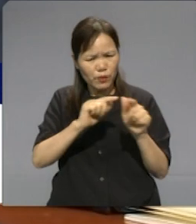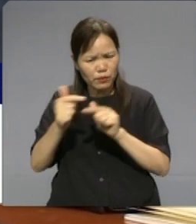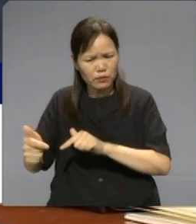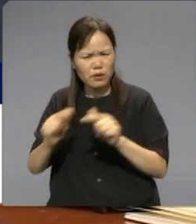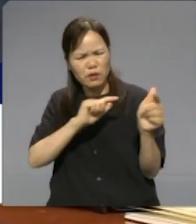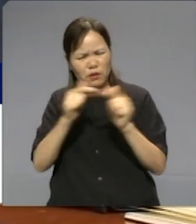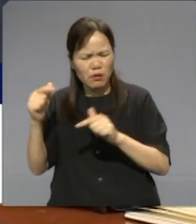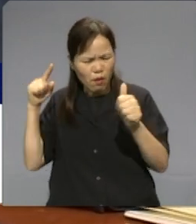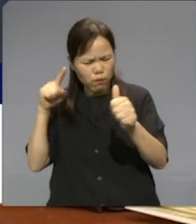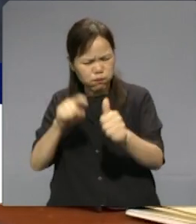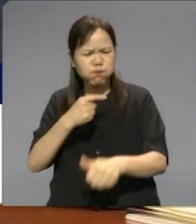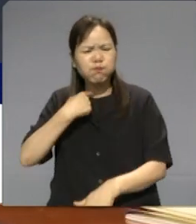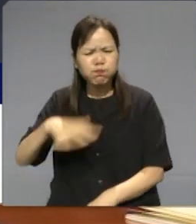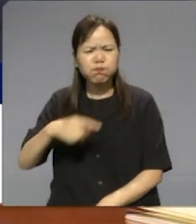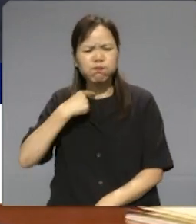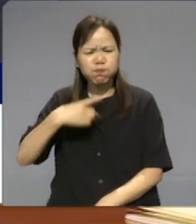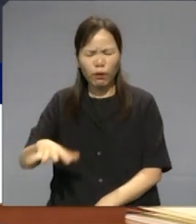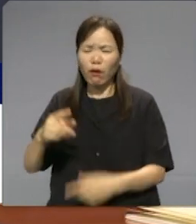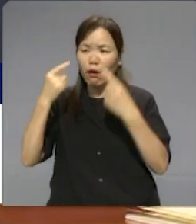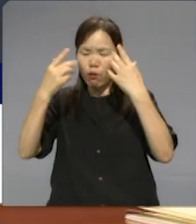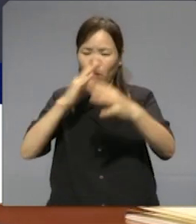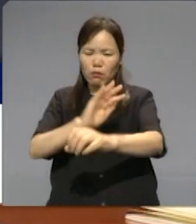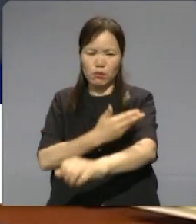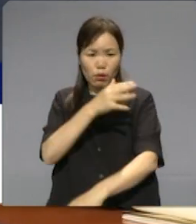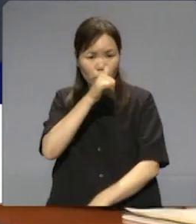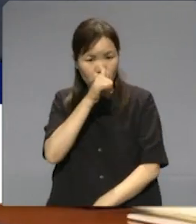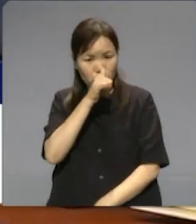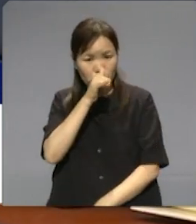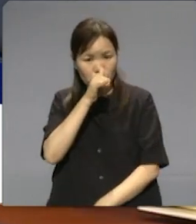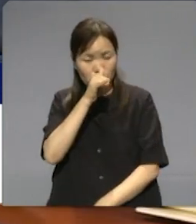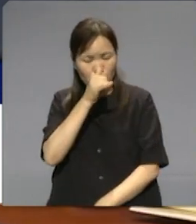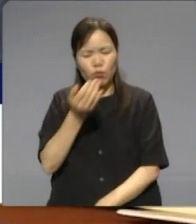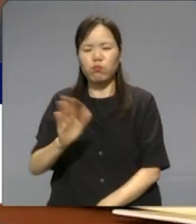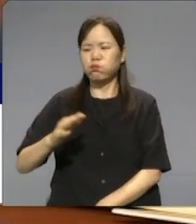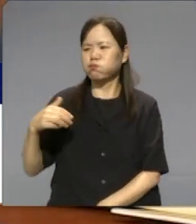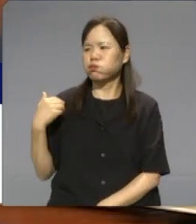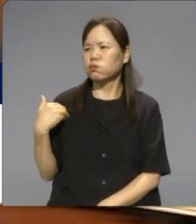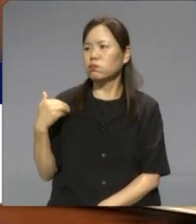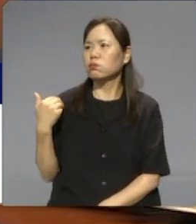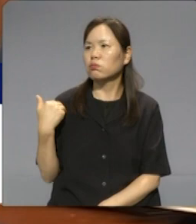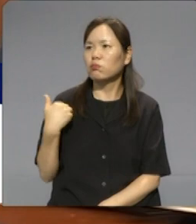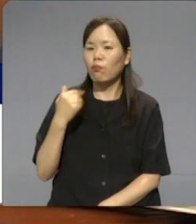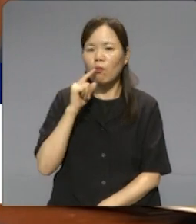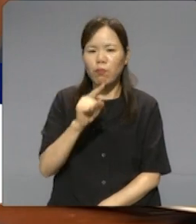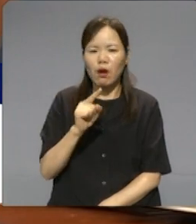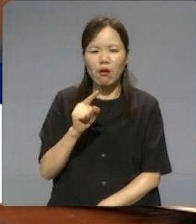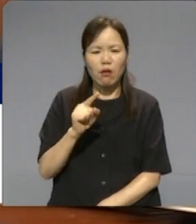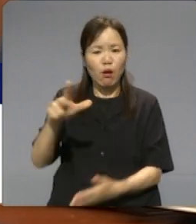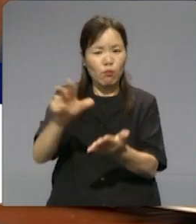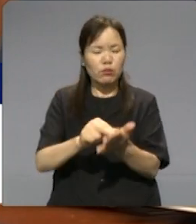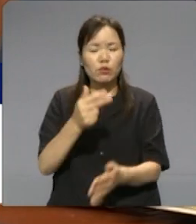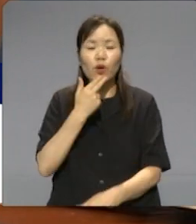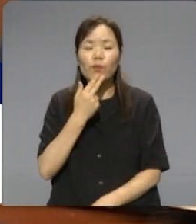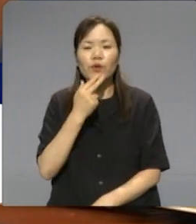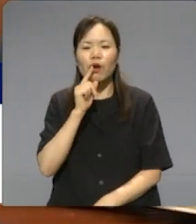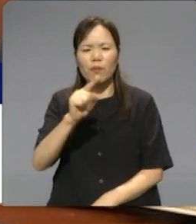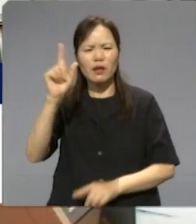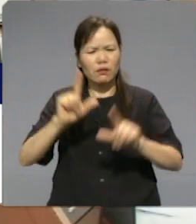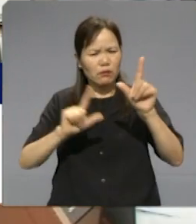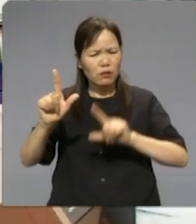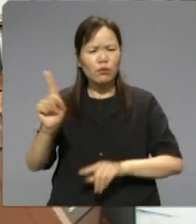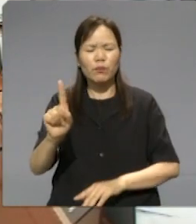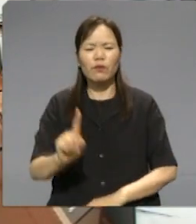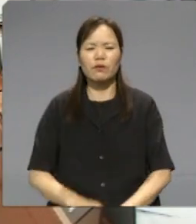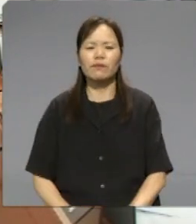등 각종 의혹들을 부인하고 명백한 잘못이 드러나도 모르쇠로 일간하고 문제 없다고 둘러대는